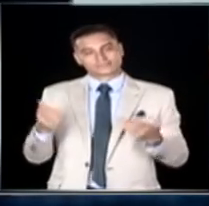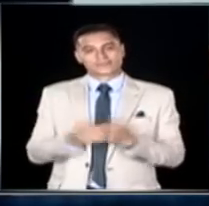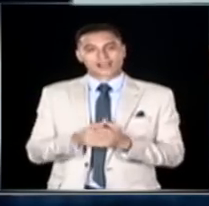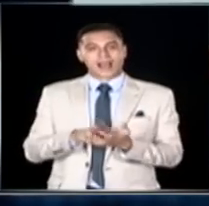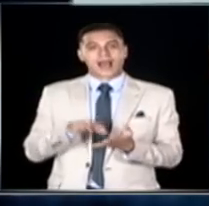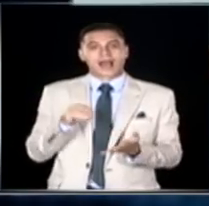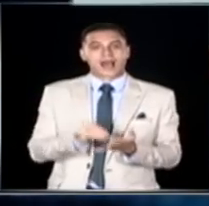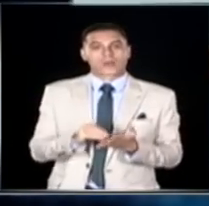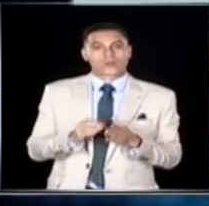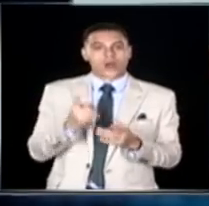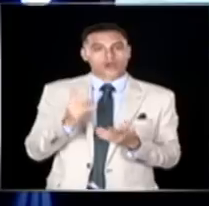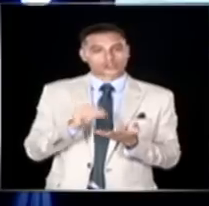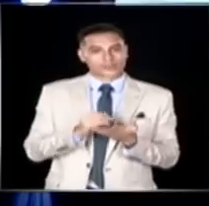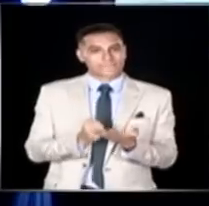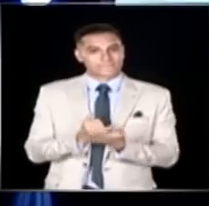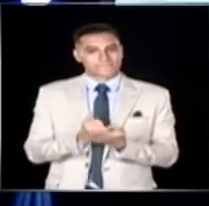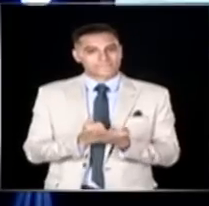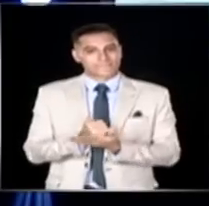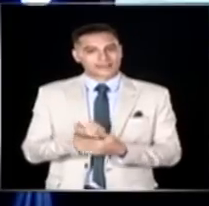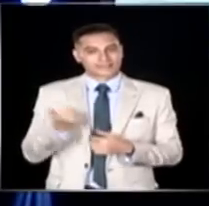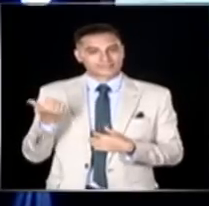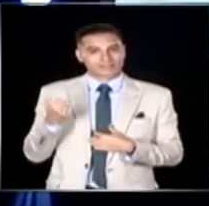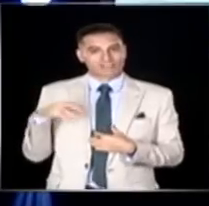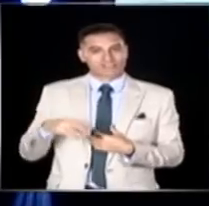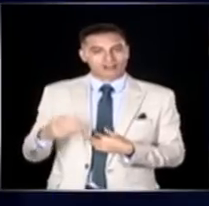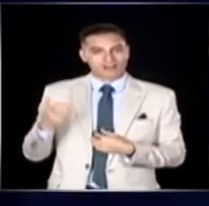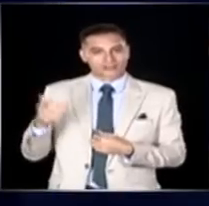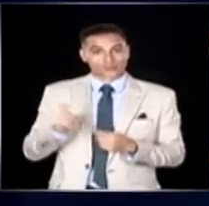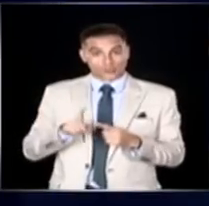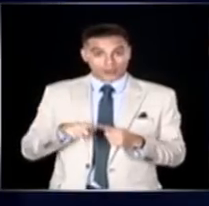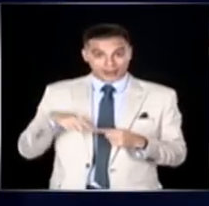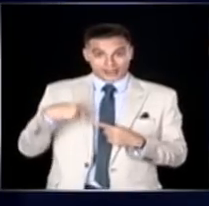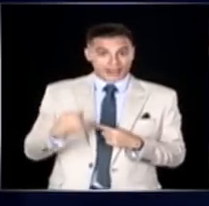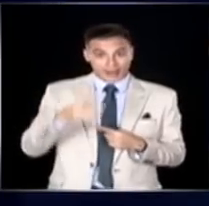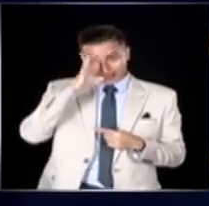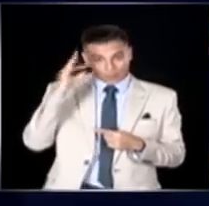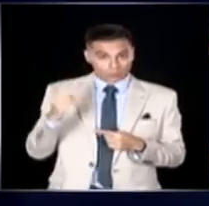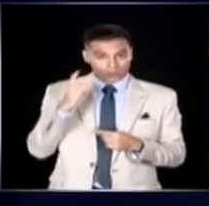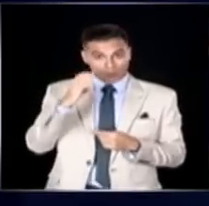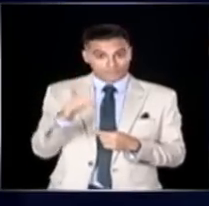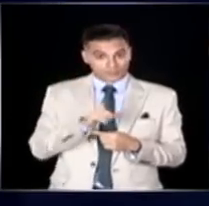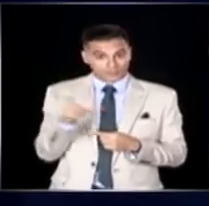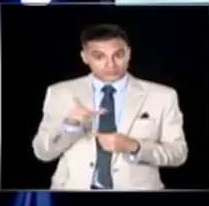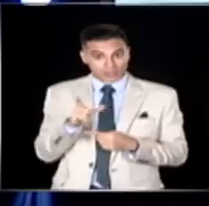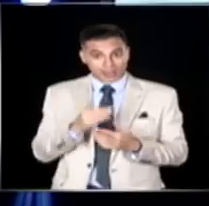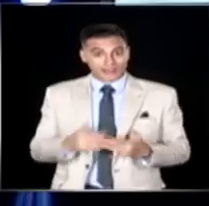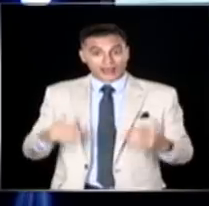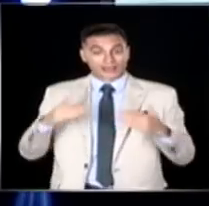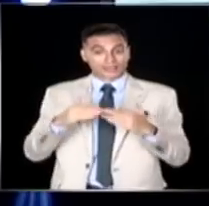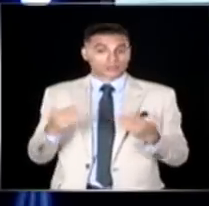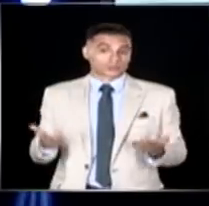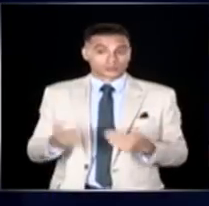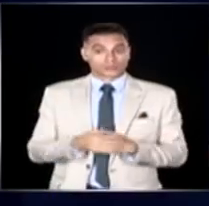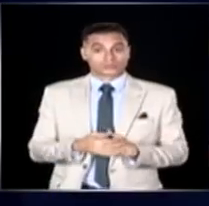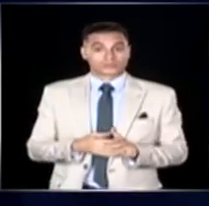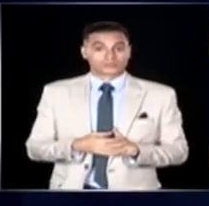أول 10 نقط لمدرسة الشيماء القاهرة. السؤال اللي جاي لو جاوبته صح اتعادلتوا. هو سهل